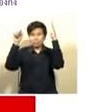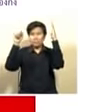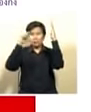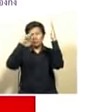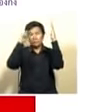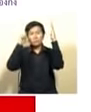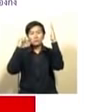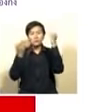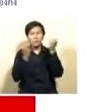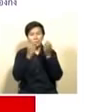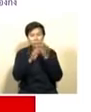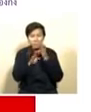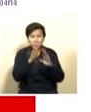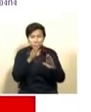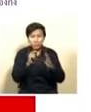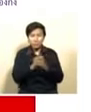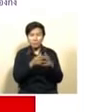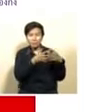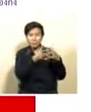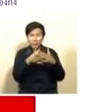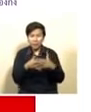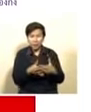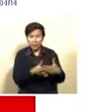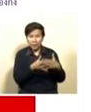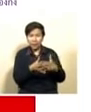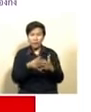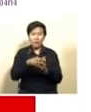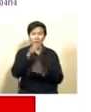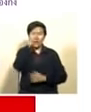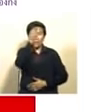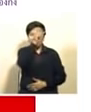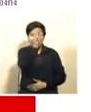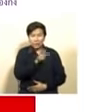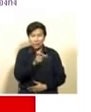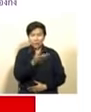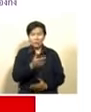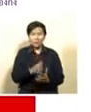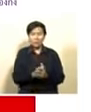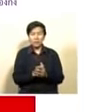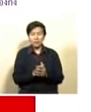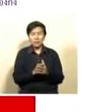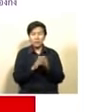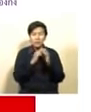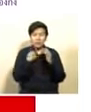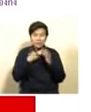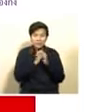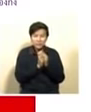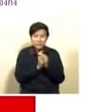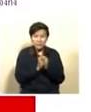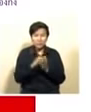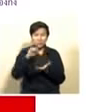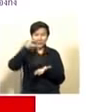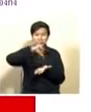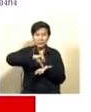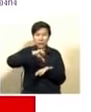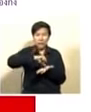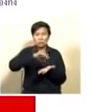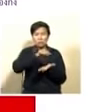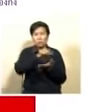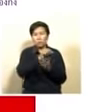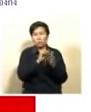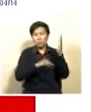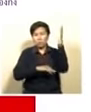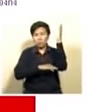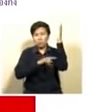ากของเรายังดูในลักษณะที่โอเคอยู่นะครับแล้วก็ประเทศเพื่อนบ้านเราก็คือมาเลเซีย